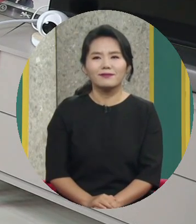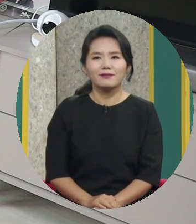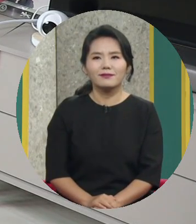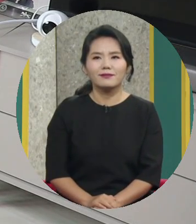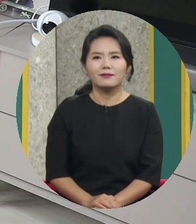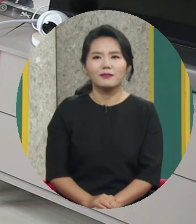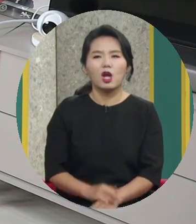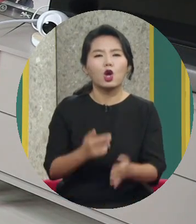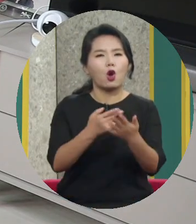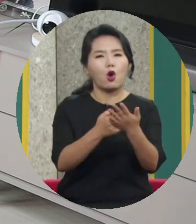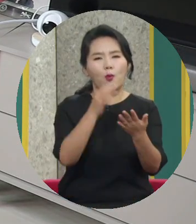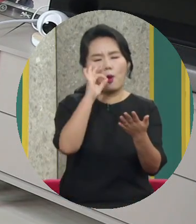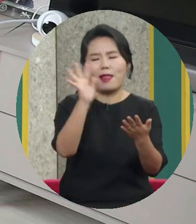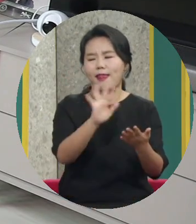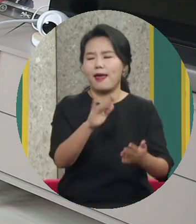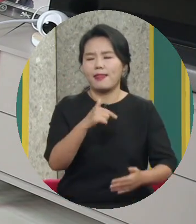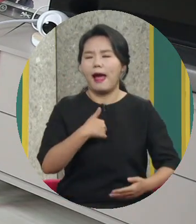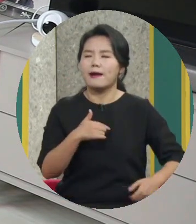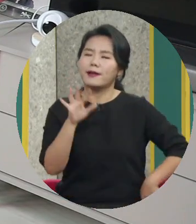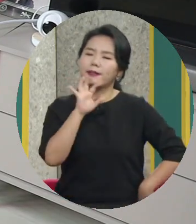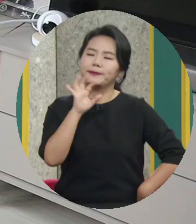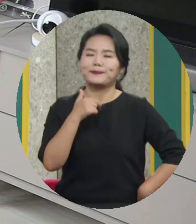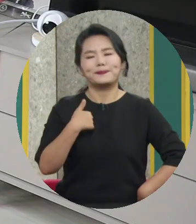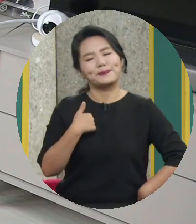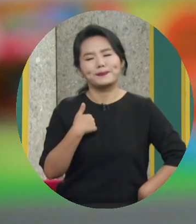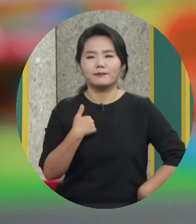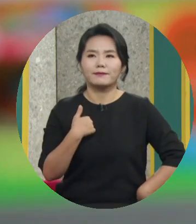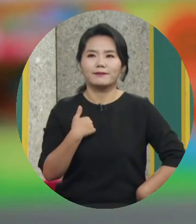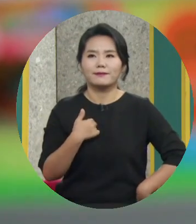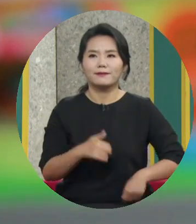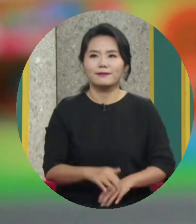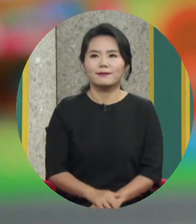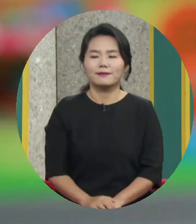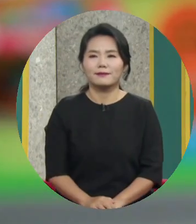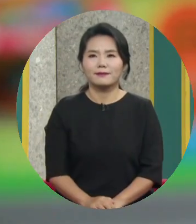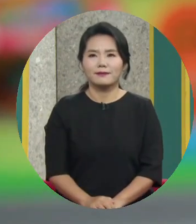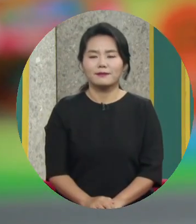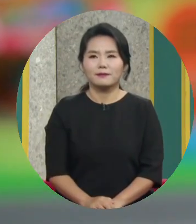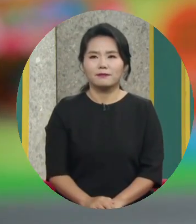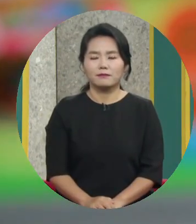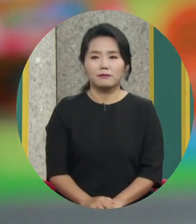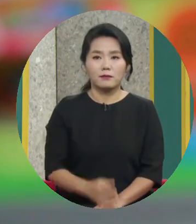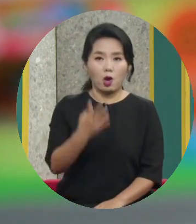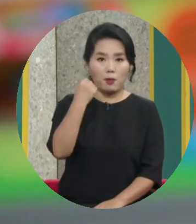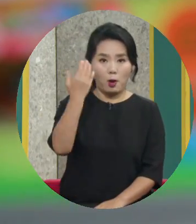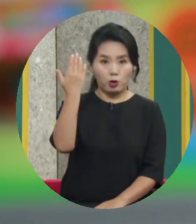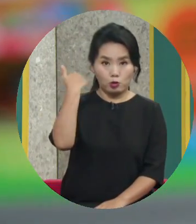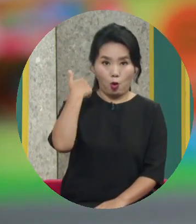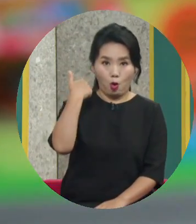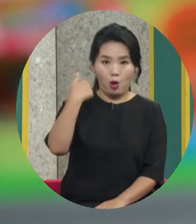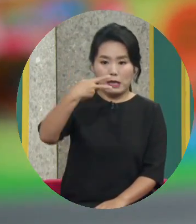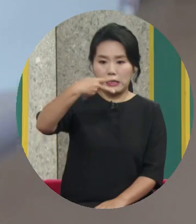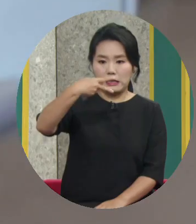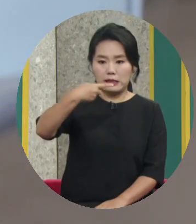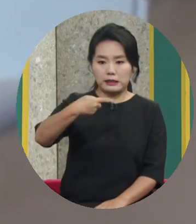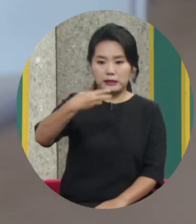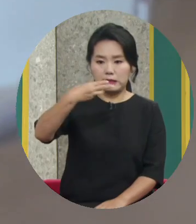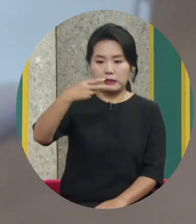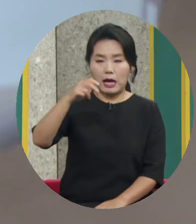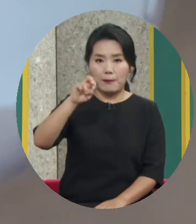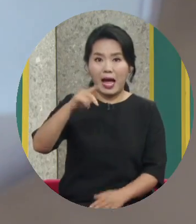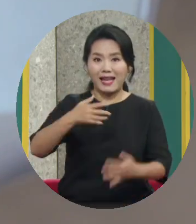거울아, 안 보고. 응, 그럼 거울 안 보고 해봐봐. 응, 할 거야. 응, 해봐. 얼마 전엔 드라마에 출연도